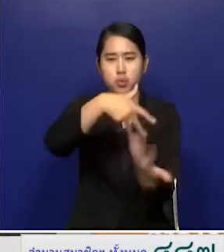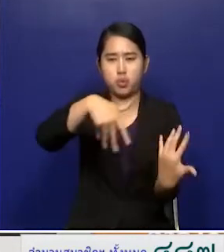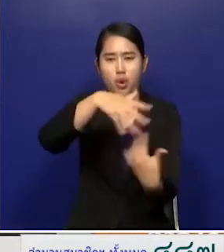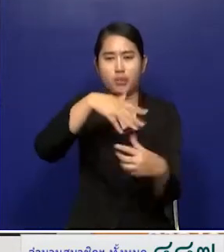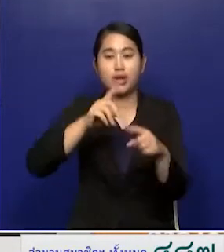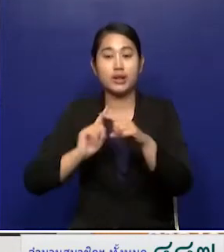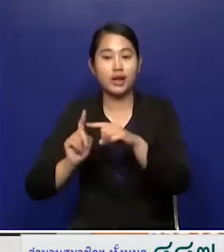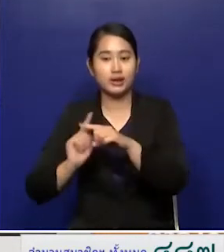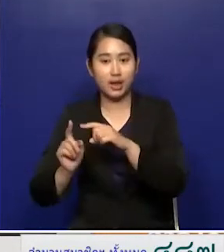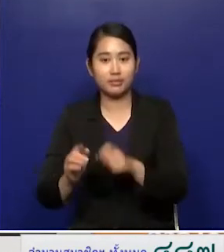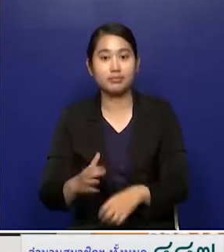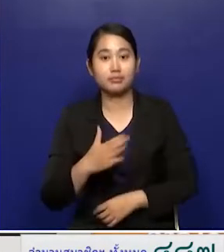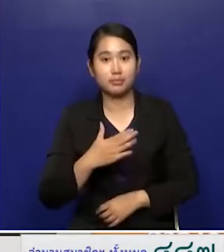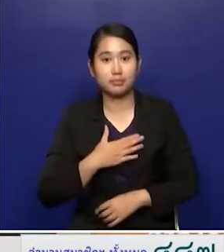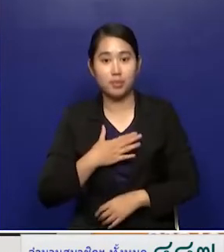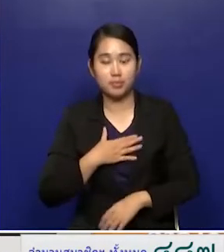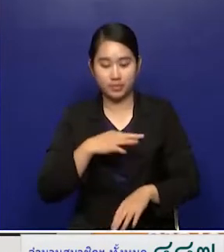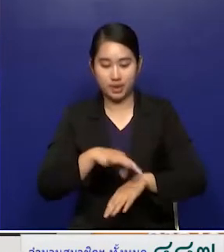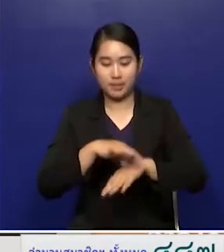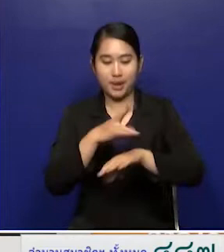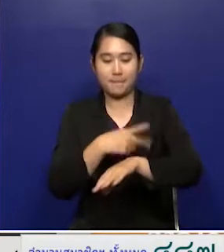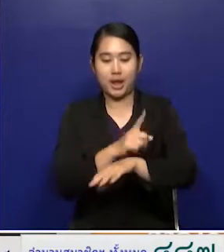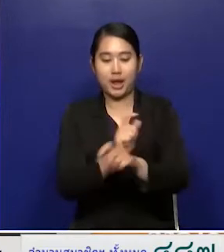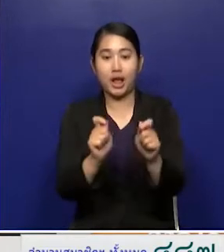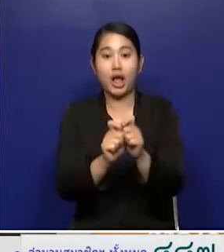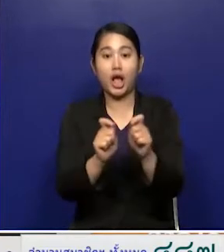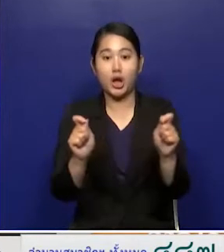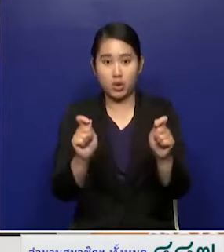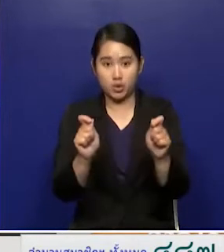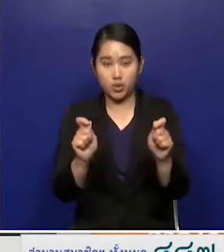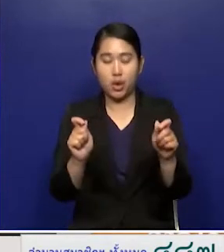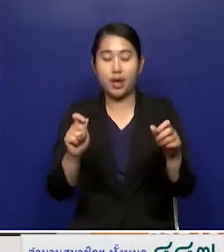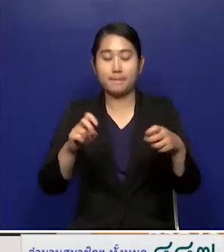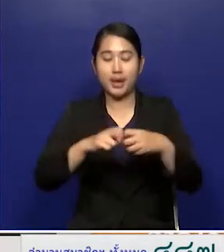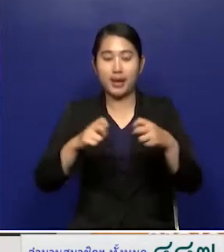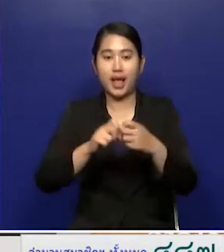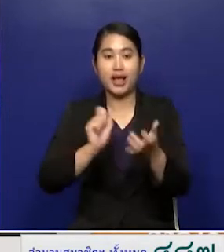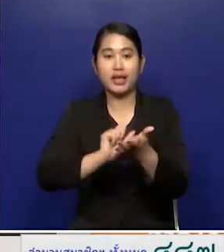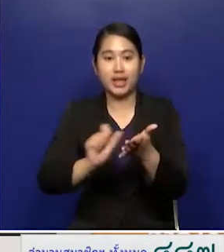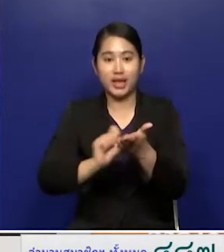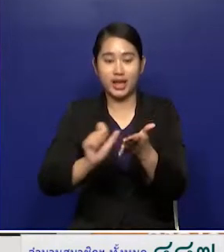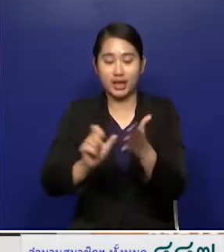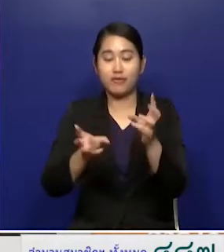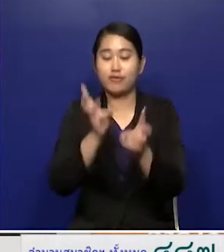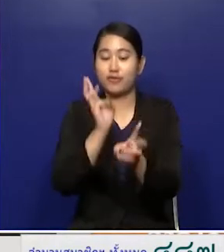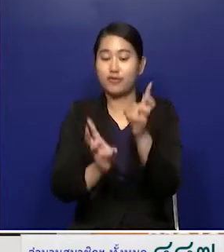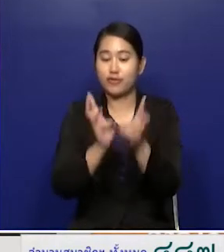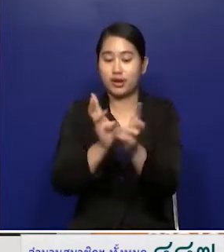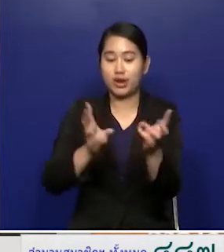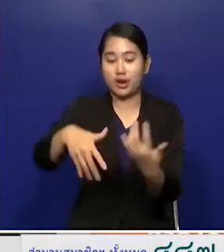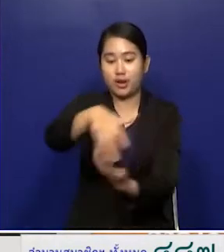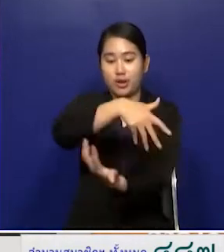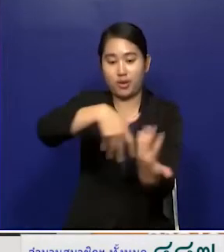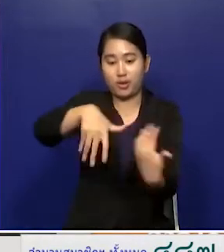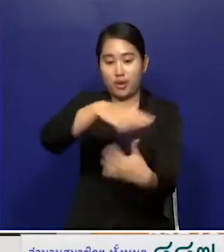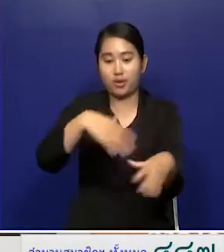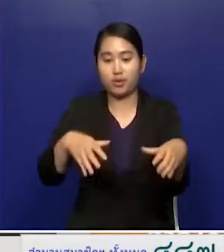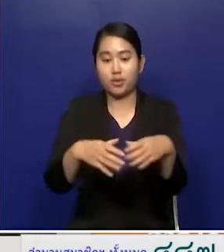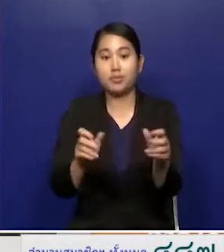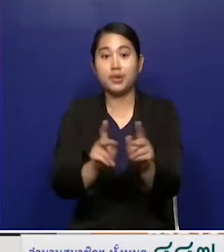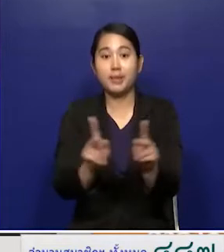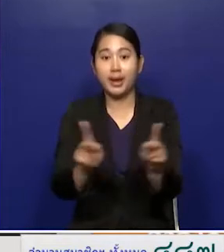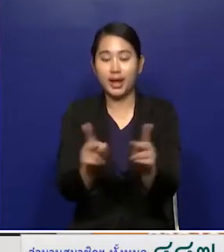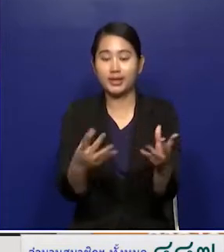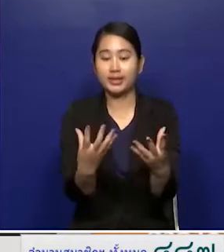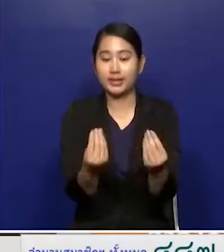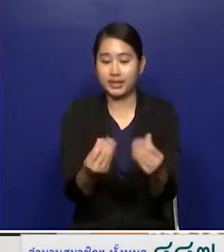ฐาณะที่เป็นประทานอนุกกมาทิการก่ายไผลา ฝุลระอองและบุพิi ทางอากาศในกรมาทิการที่ดินทพยรก